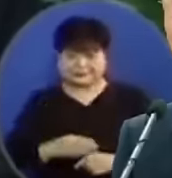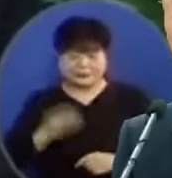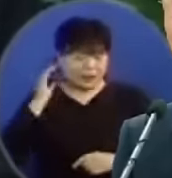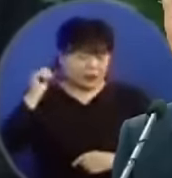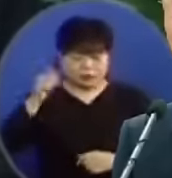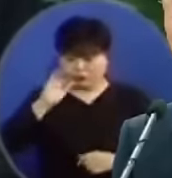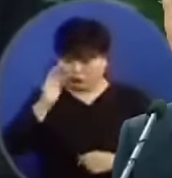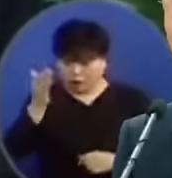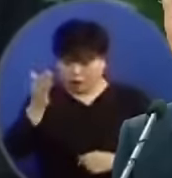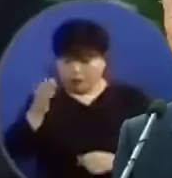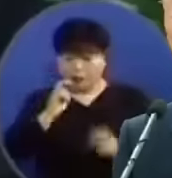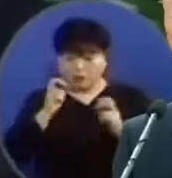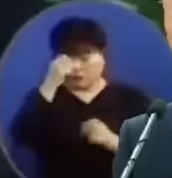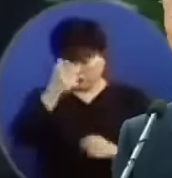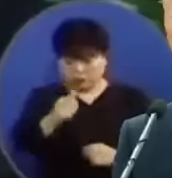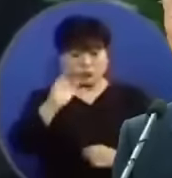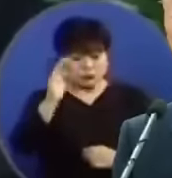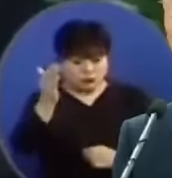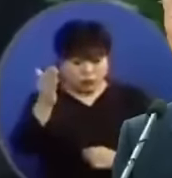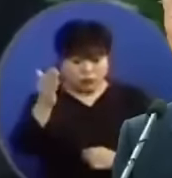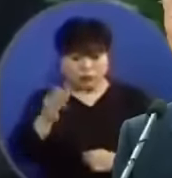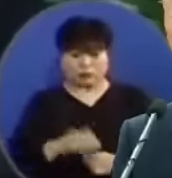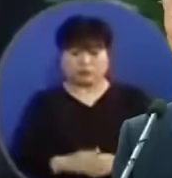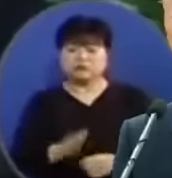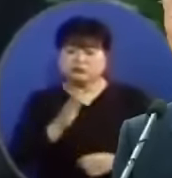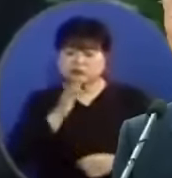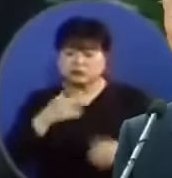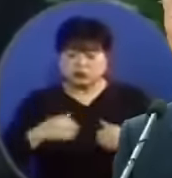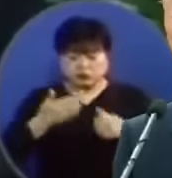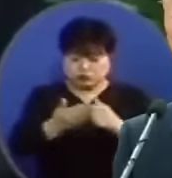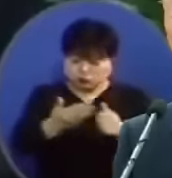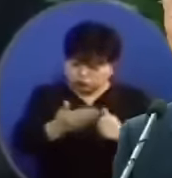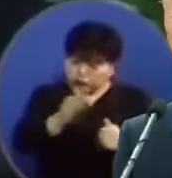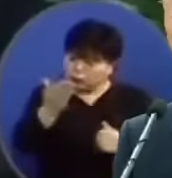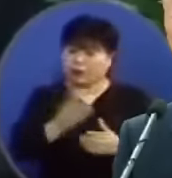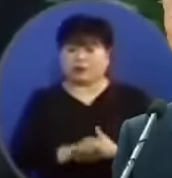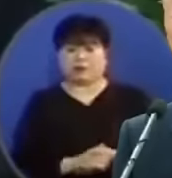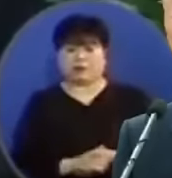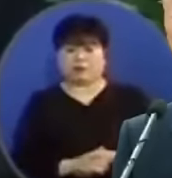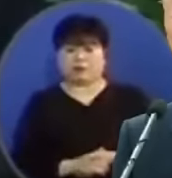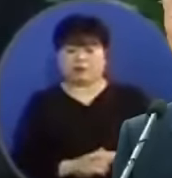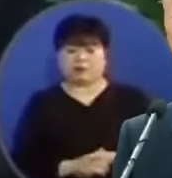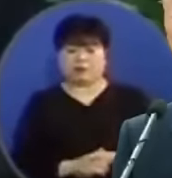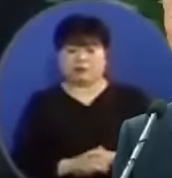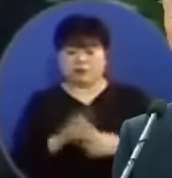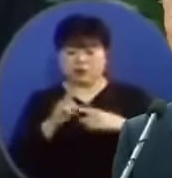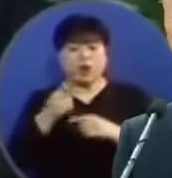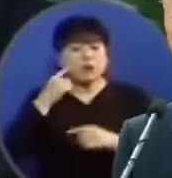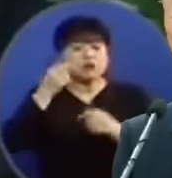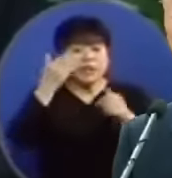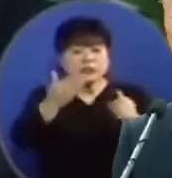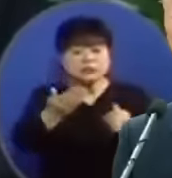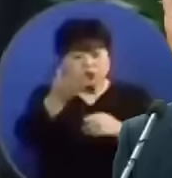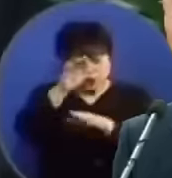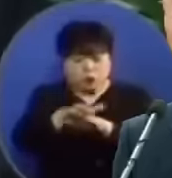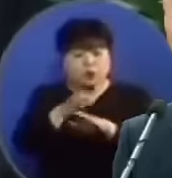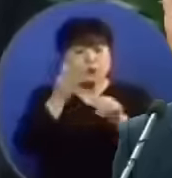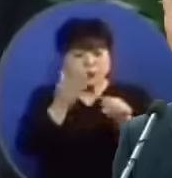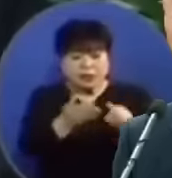되고 회사의 사장도 사원들에게 기쁨을 줘야 되고 교회 목사도